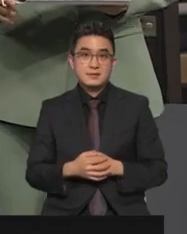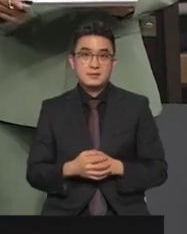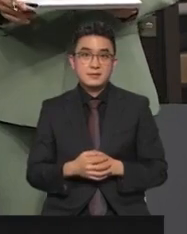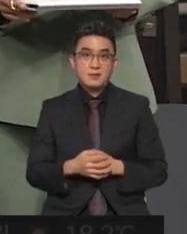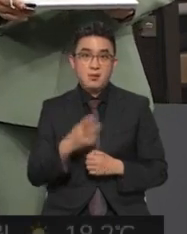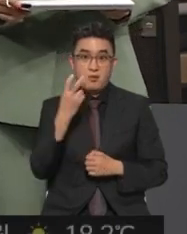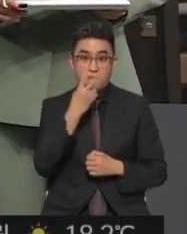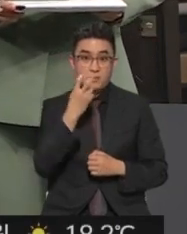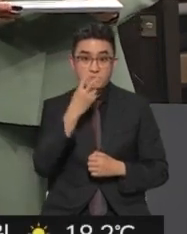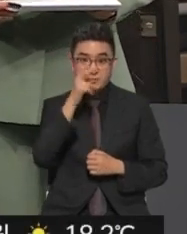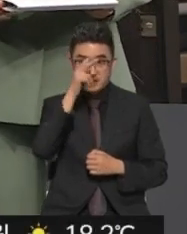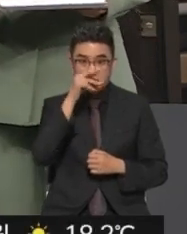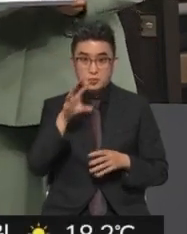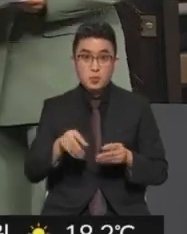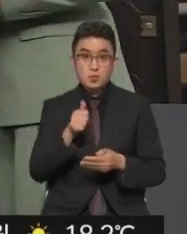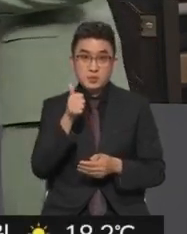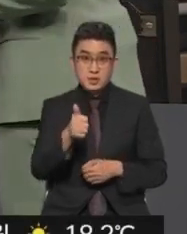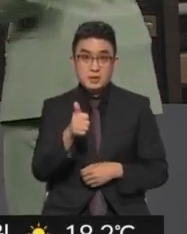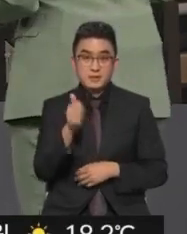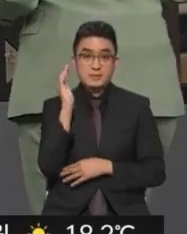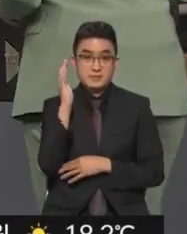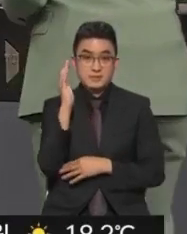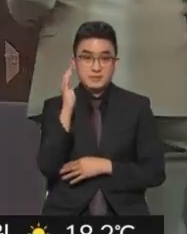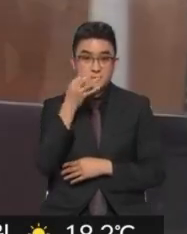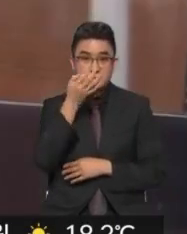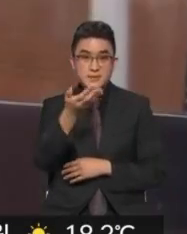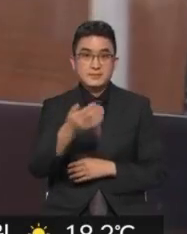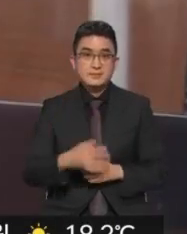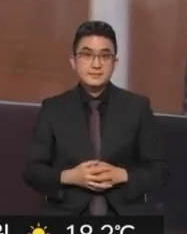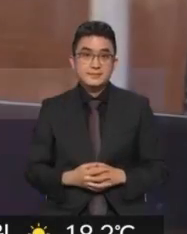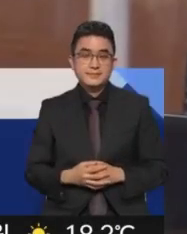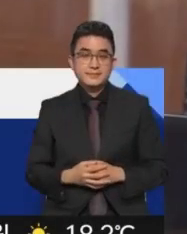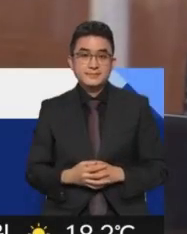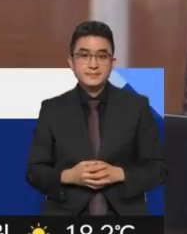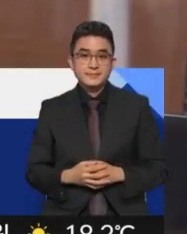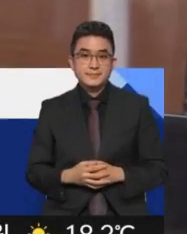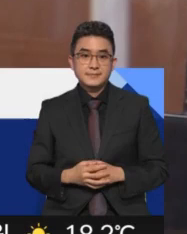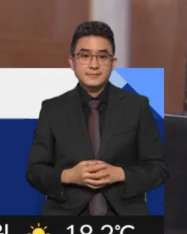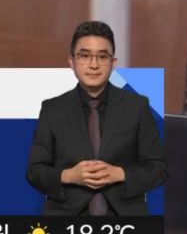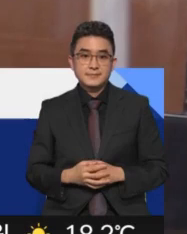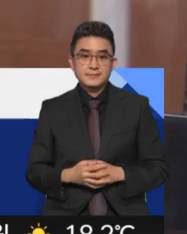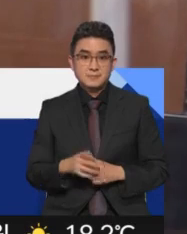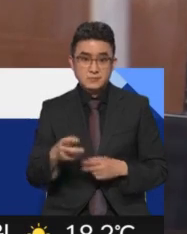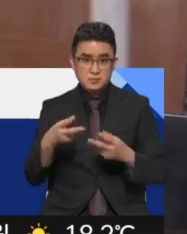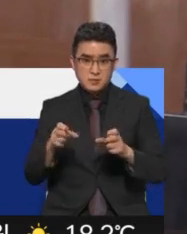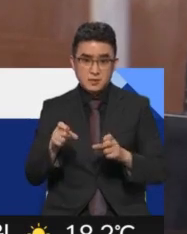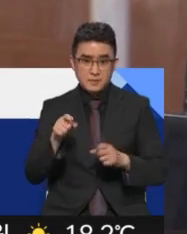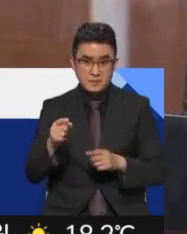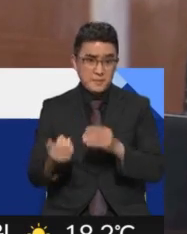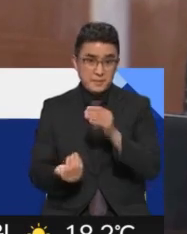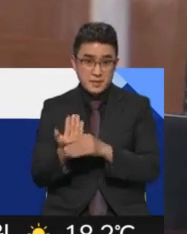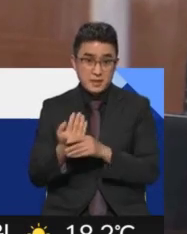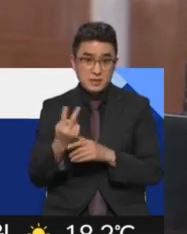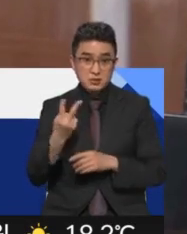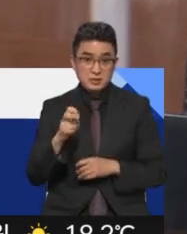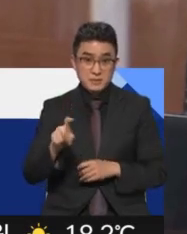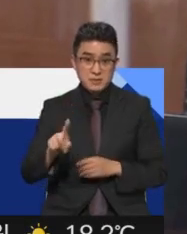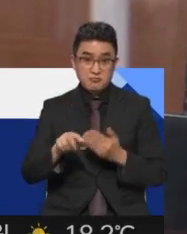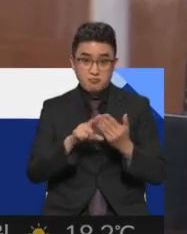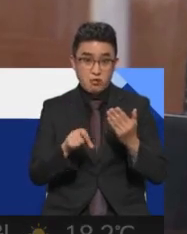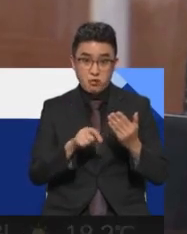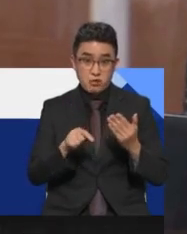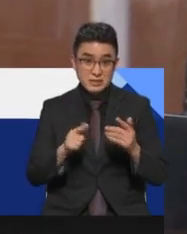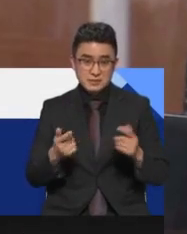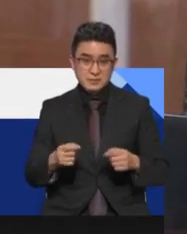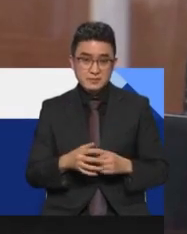검찰총장의 대답도 한번 들어보시죠 만약에 대장동 게이트가 2021년 9월에 터지지 않았더라면